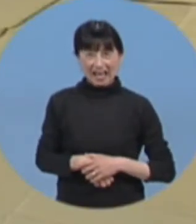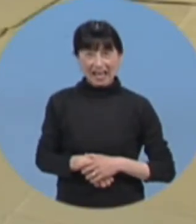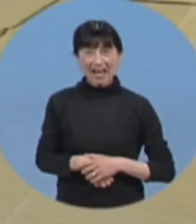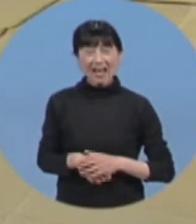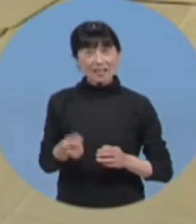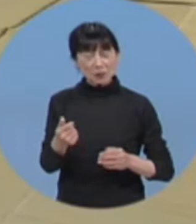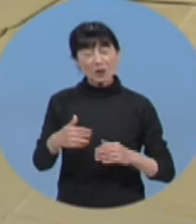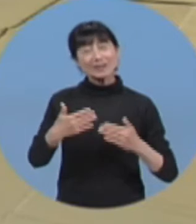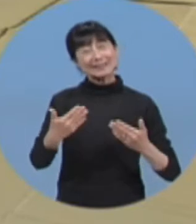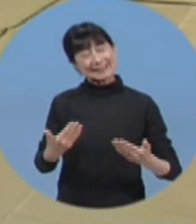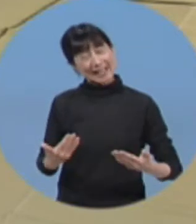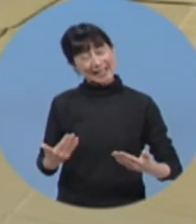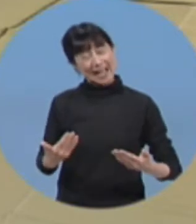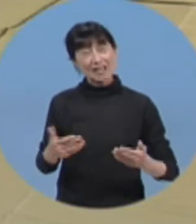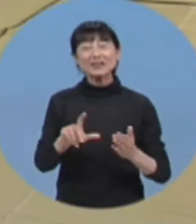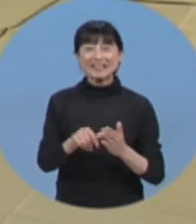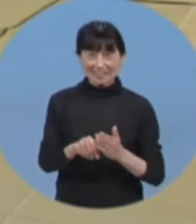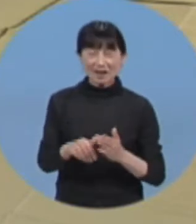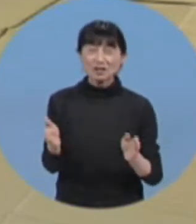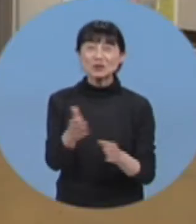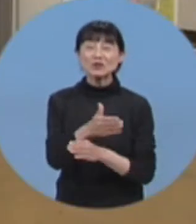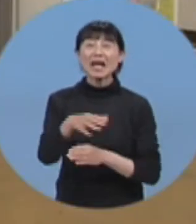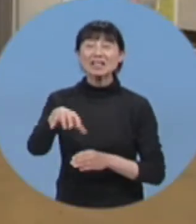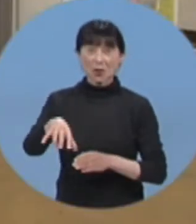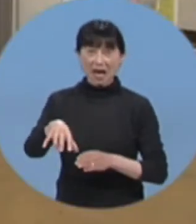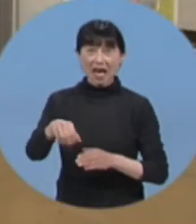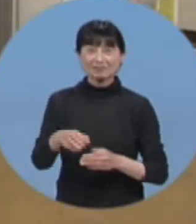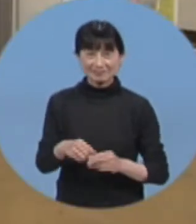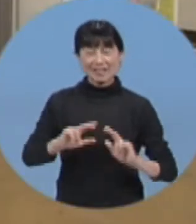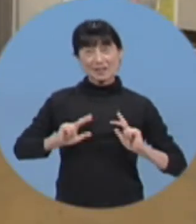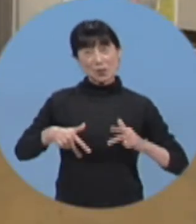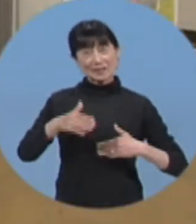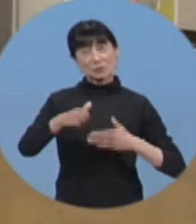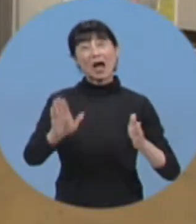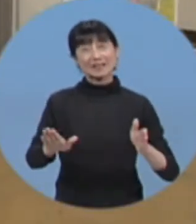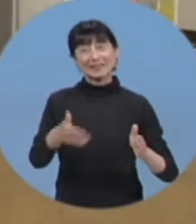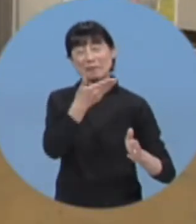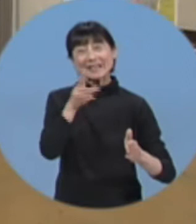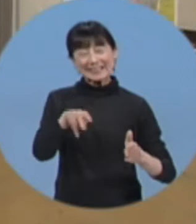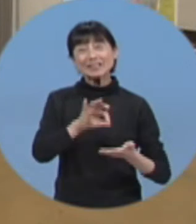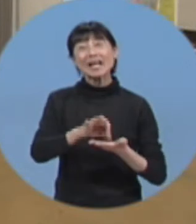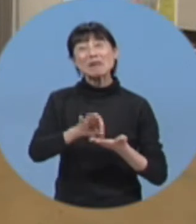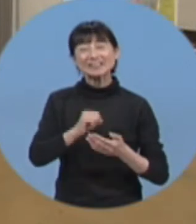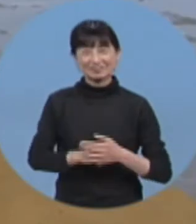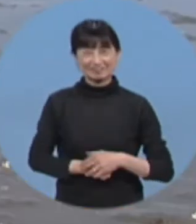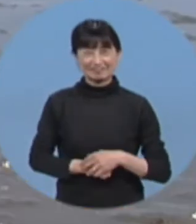ちょっと疲れを感じたら休憩所へ。更衣室もあるので便利に使えます